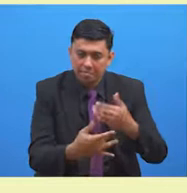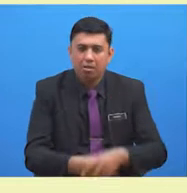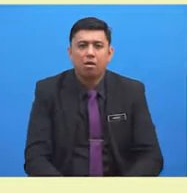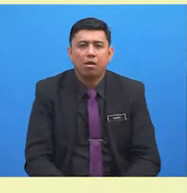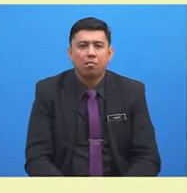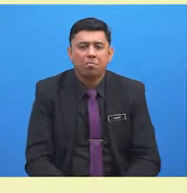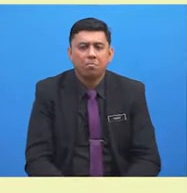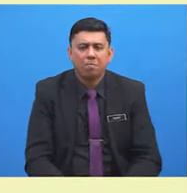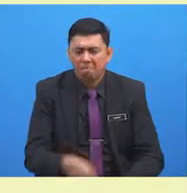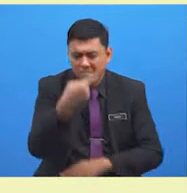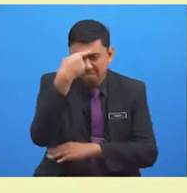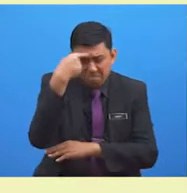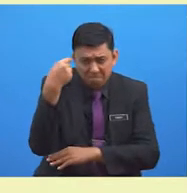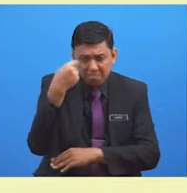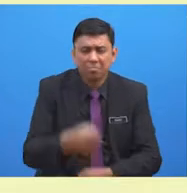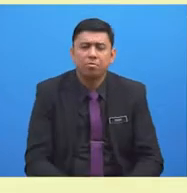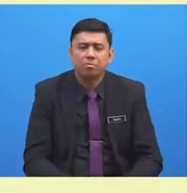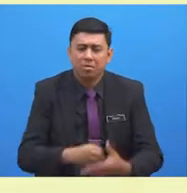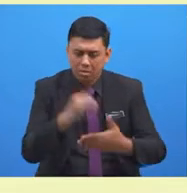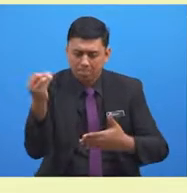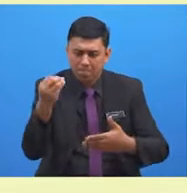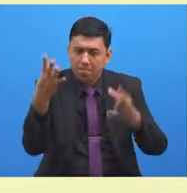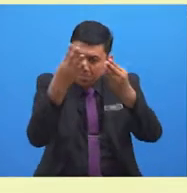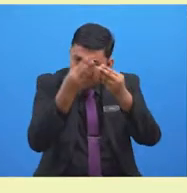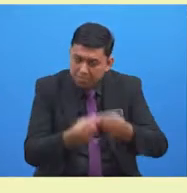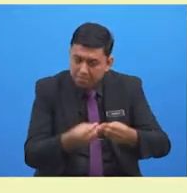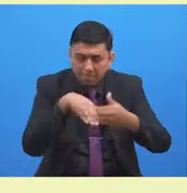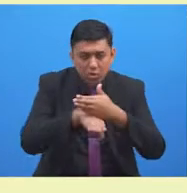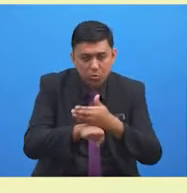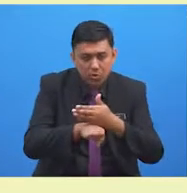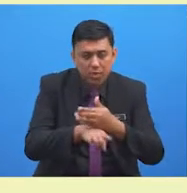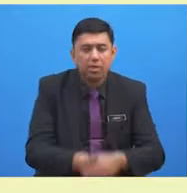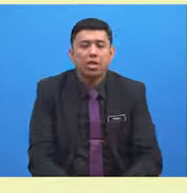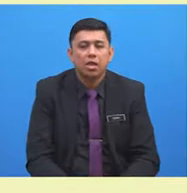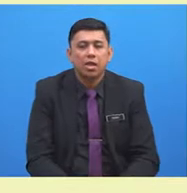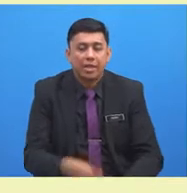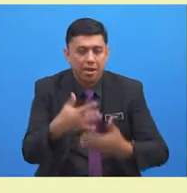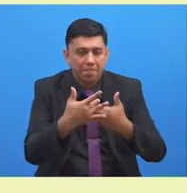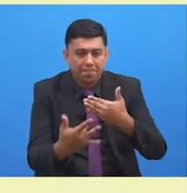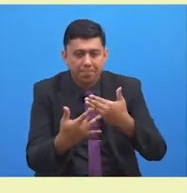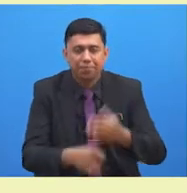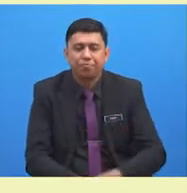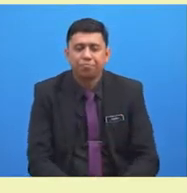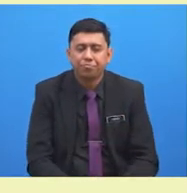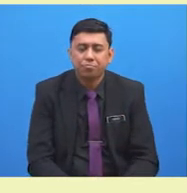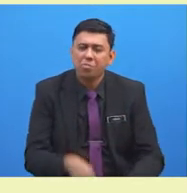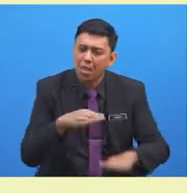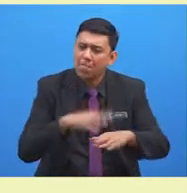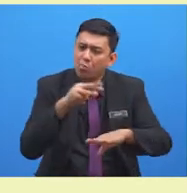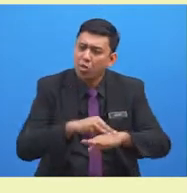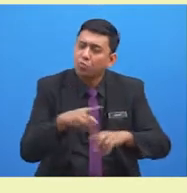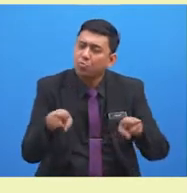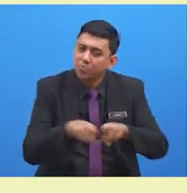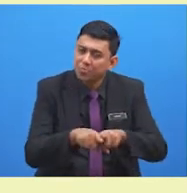di alveolus menyebabkan oksigen meresap masuk ke dalam kapilari darah. Pada waktu yang